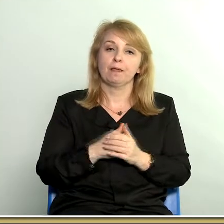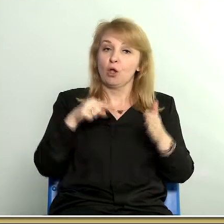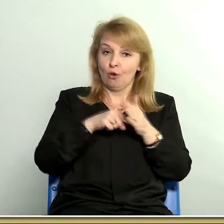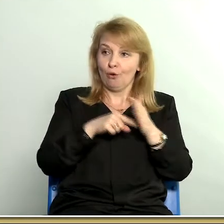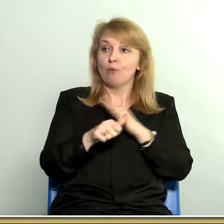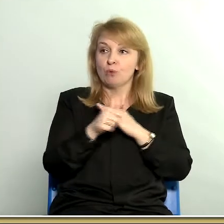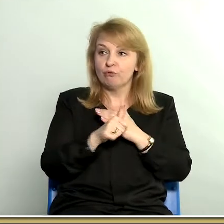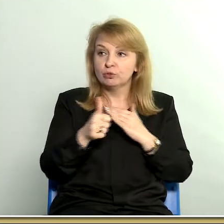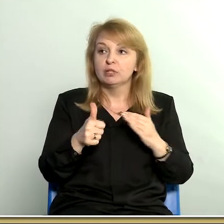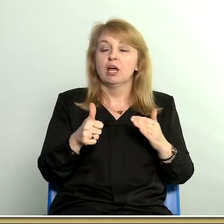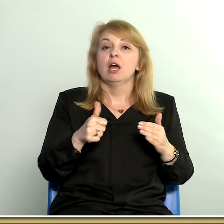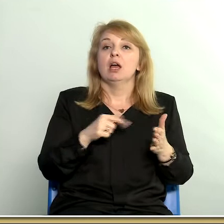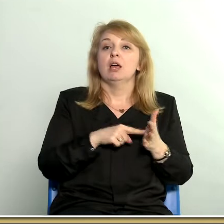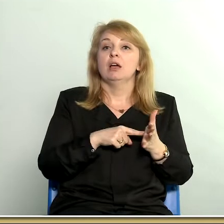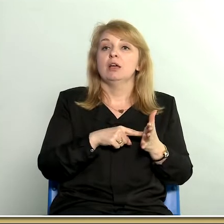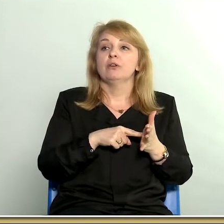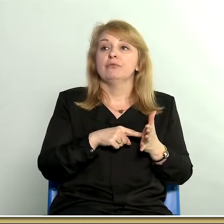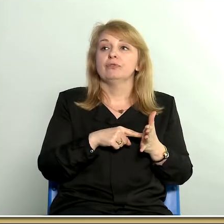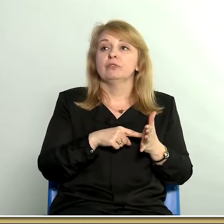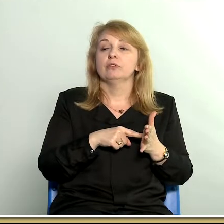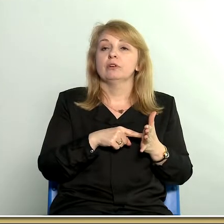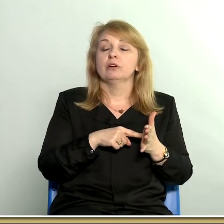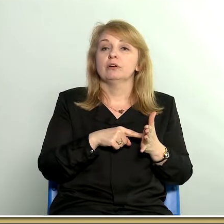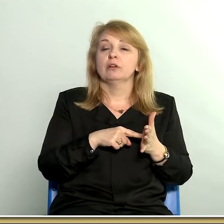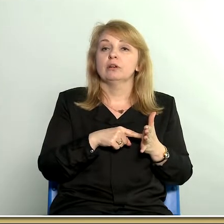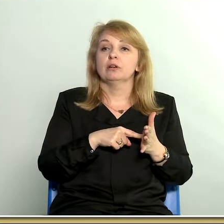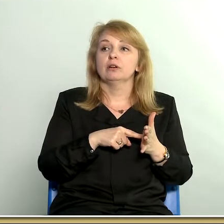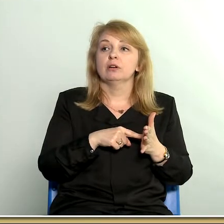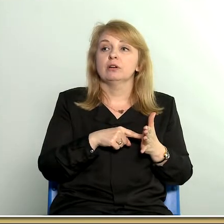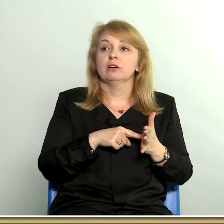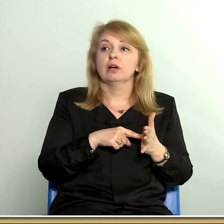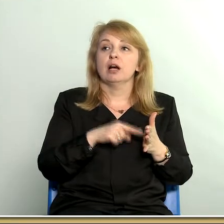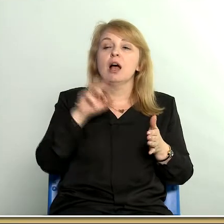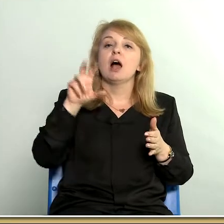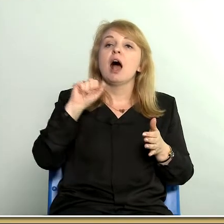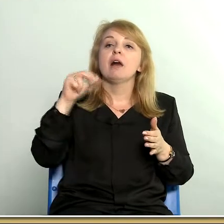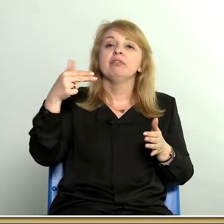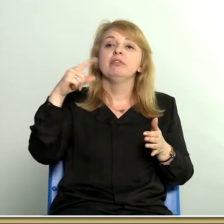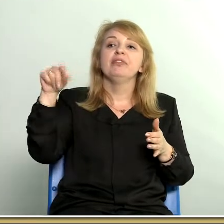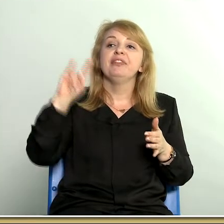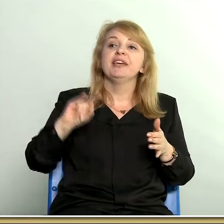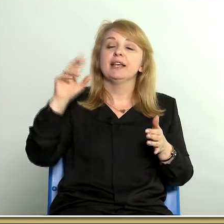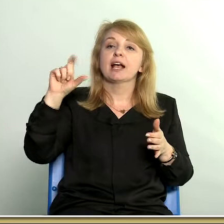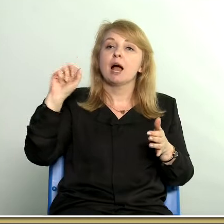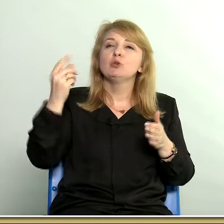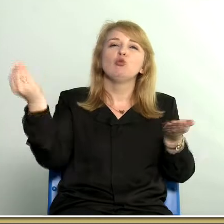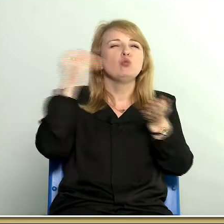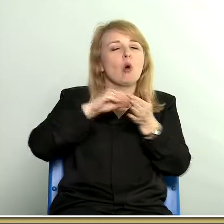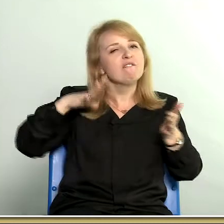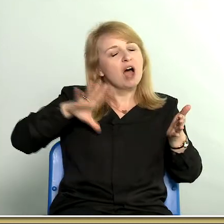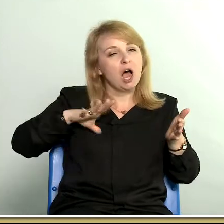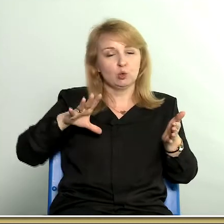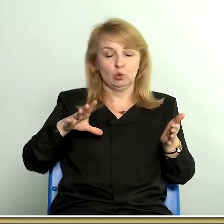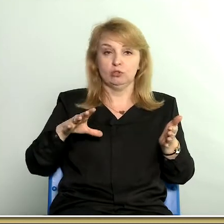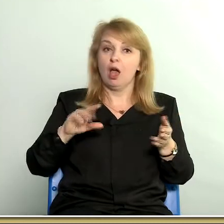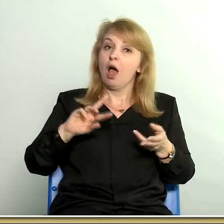spowodowało handicap, taką dodatkową wartość dla beneficjentów, ale z